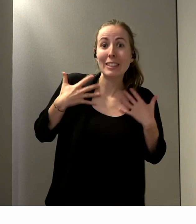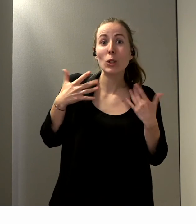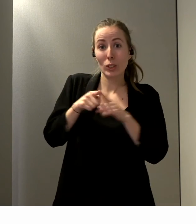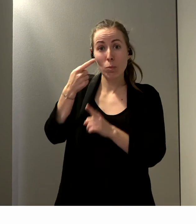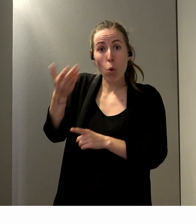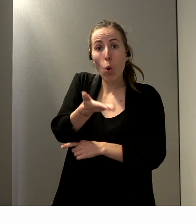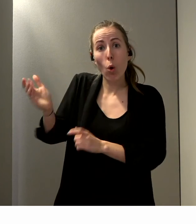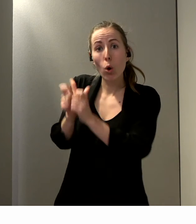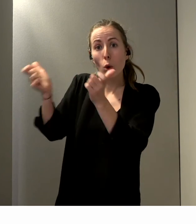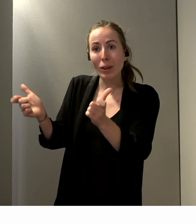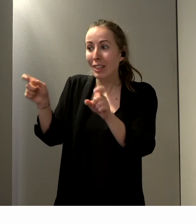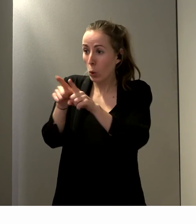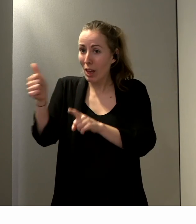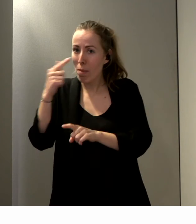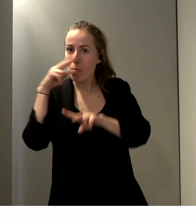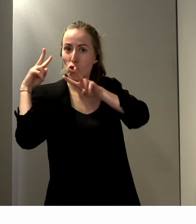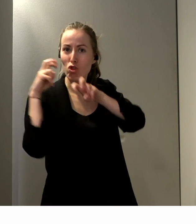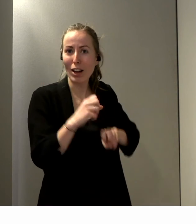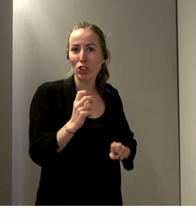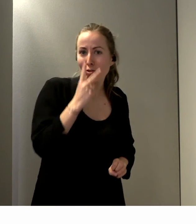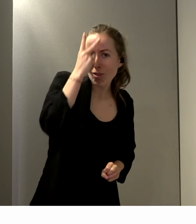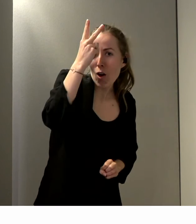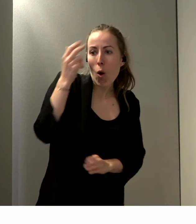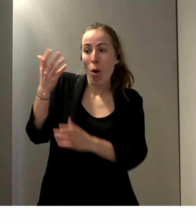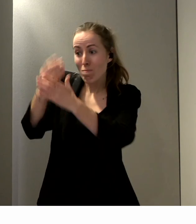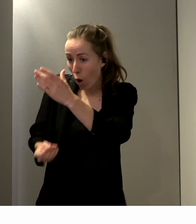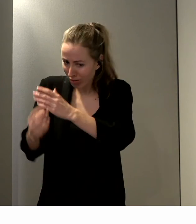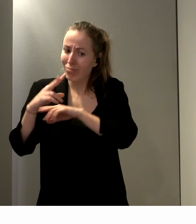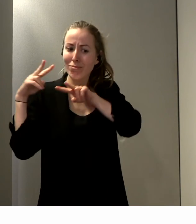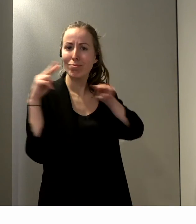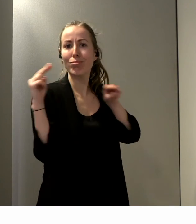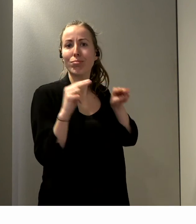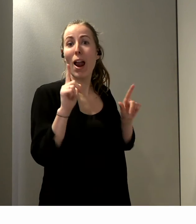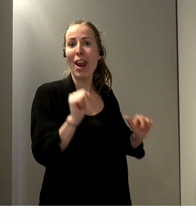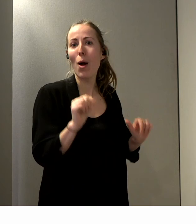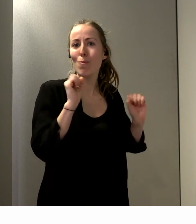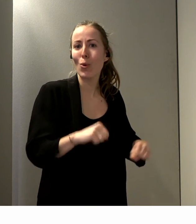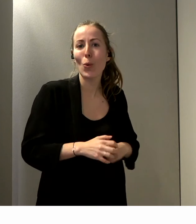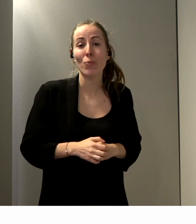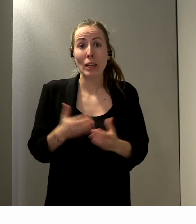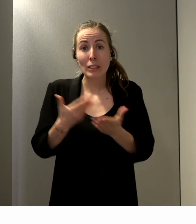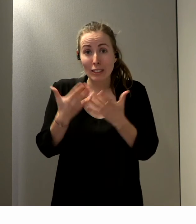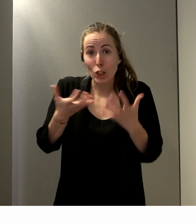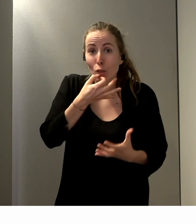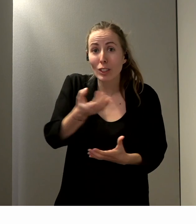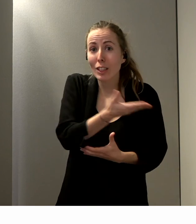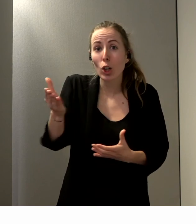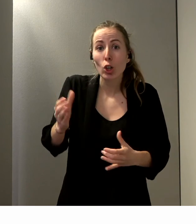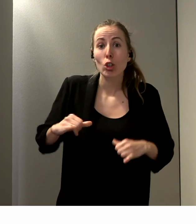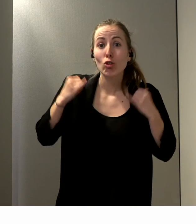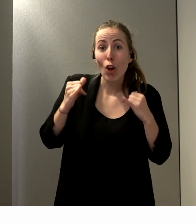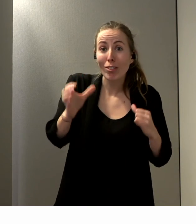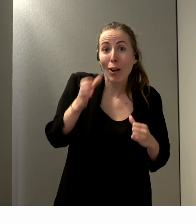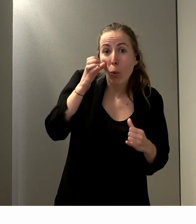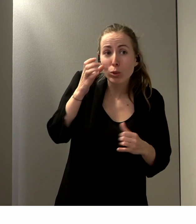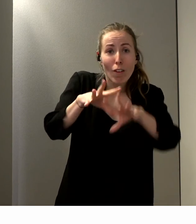elles d'aller chercher les talents dont elles ont besoin et qui manquent aujourd'hui. Alors voilà, moi c'est ça que j'ai envie de dire aux jeunes qui nous entendent, aux familles, il